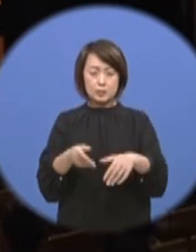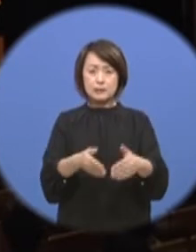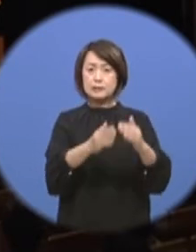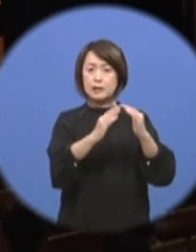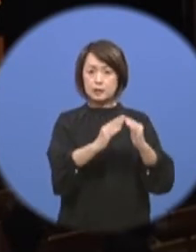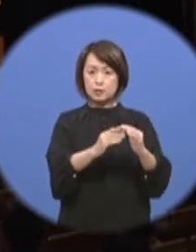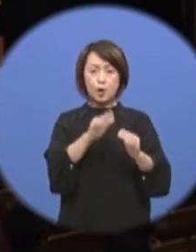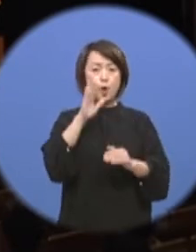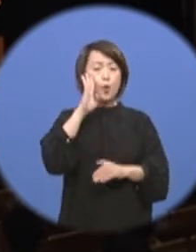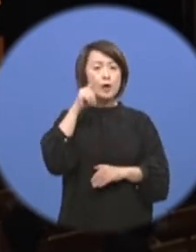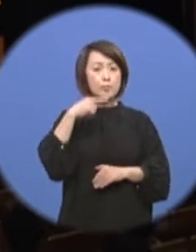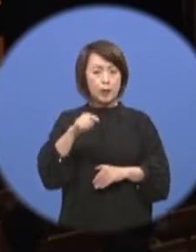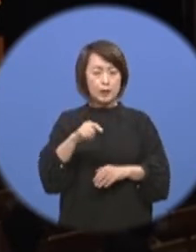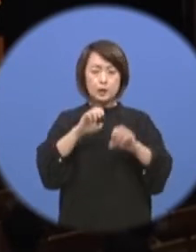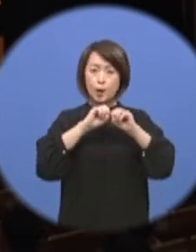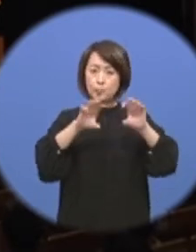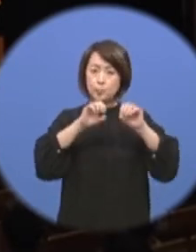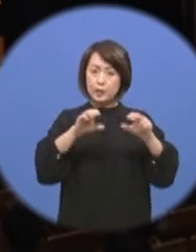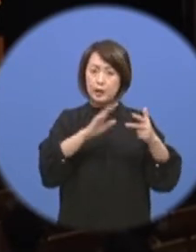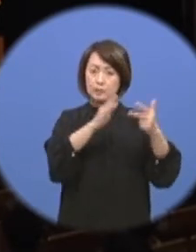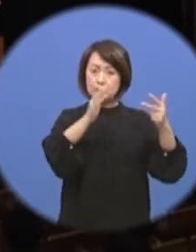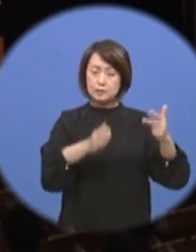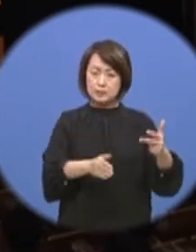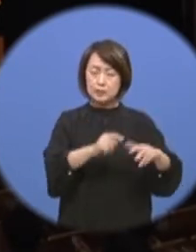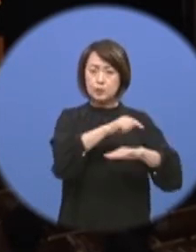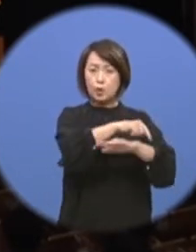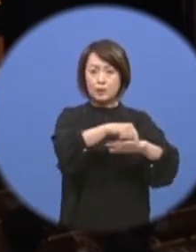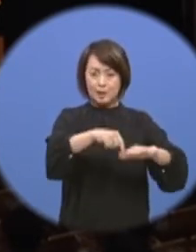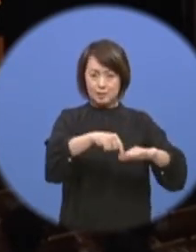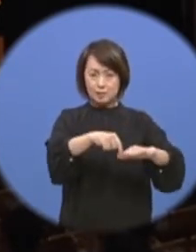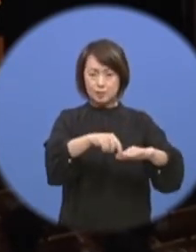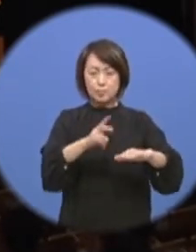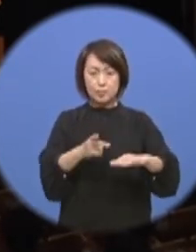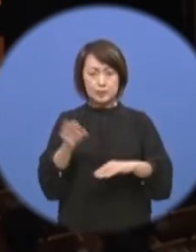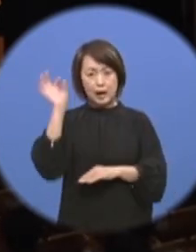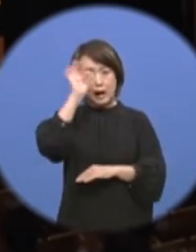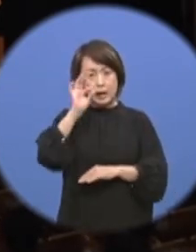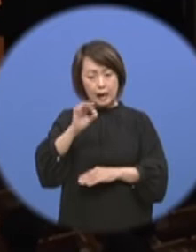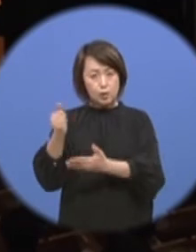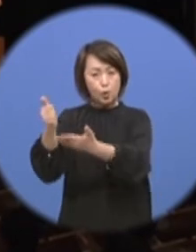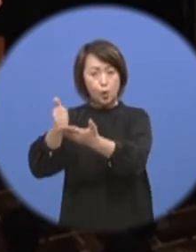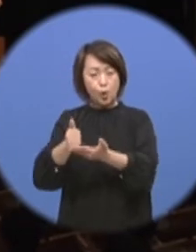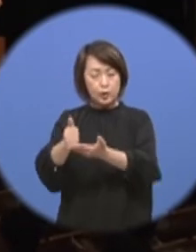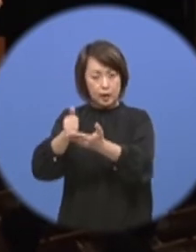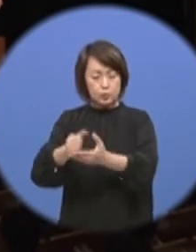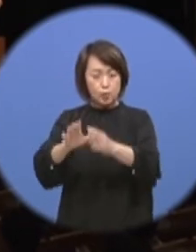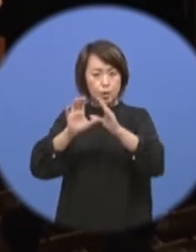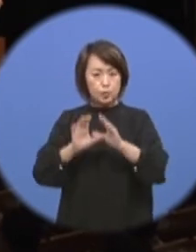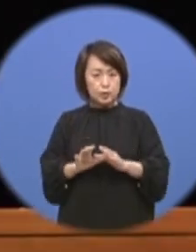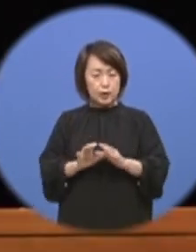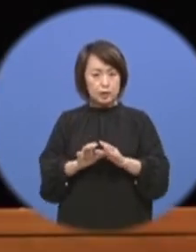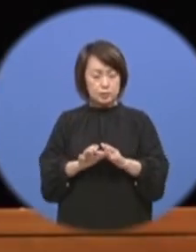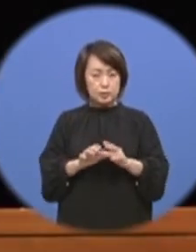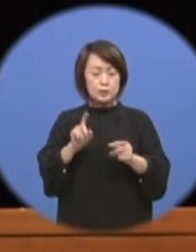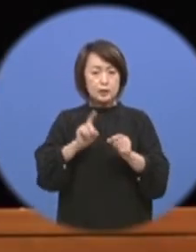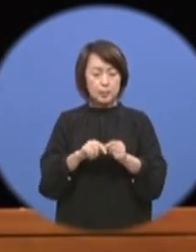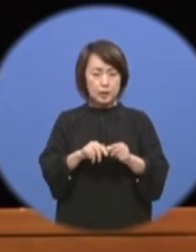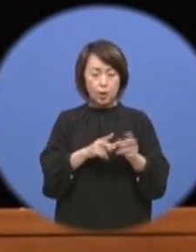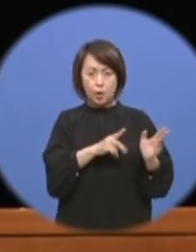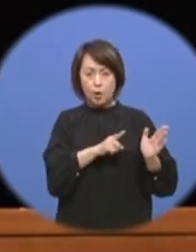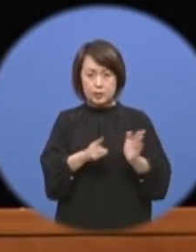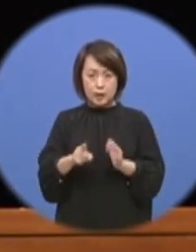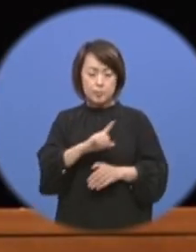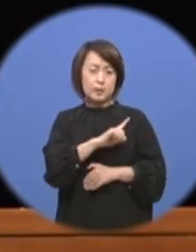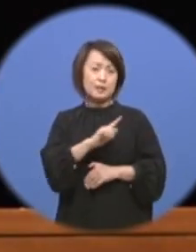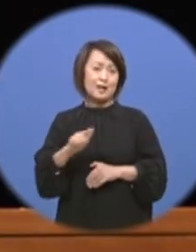する和歌山県の pr 施設の計画や観光客を迎えるためのハード整備など大阪